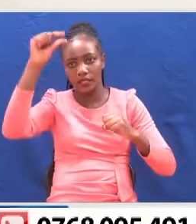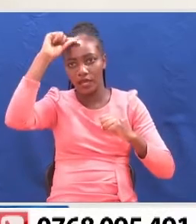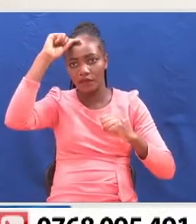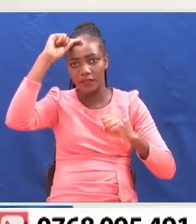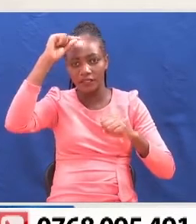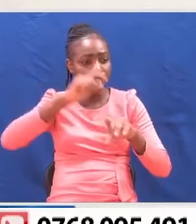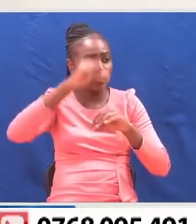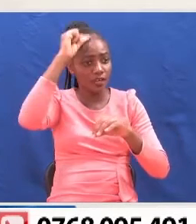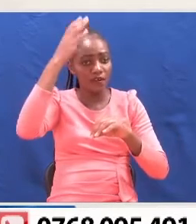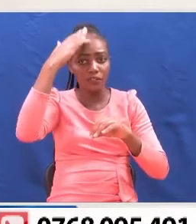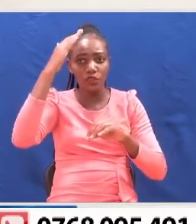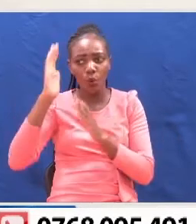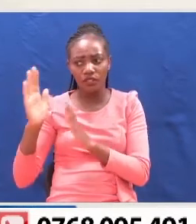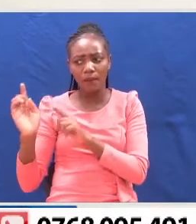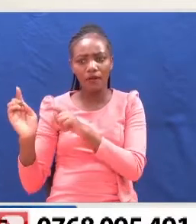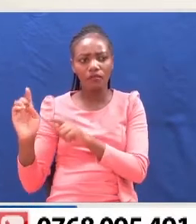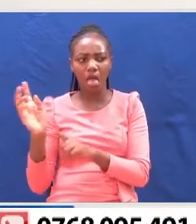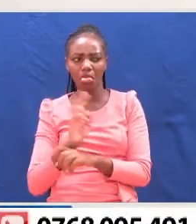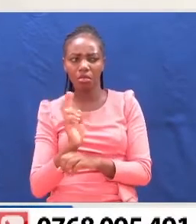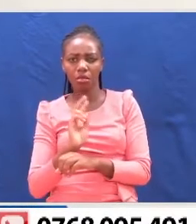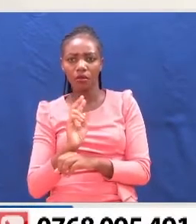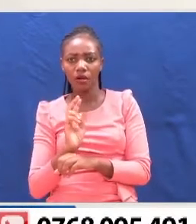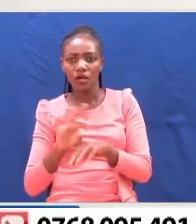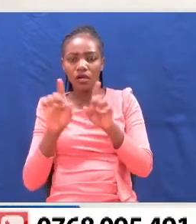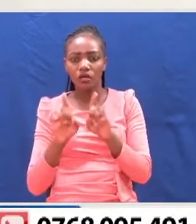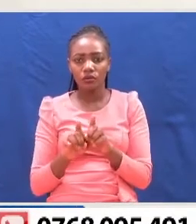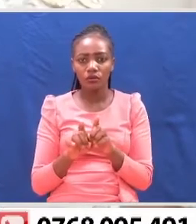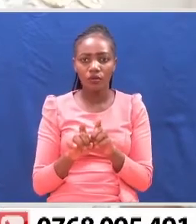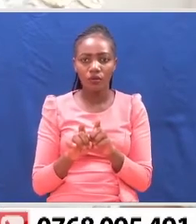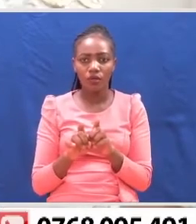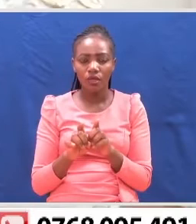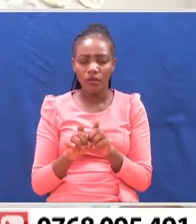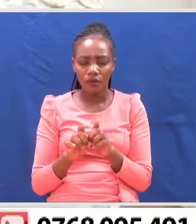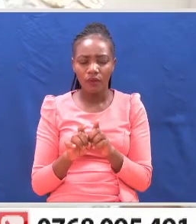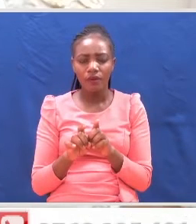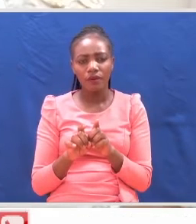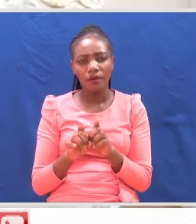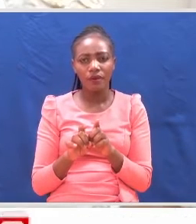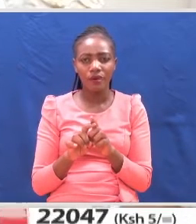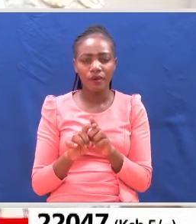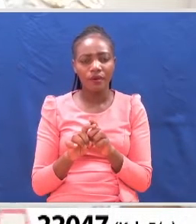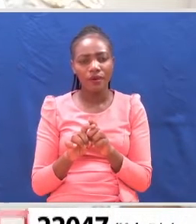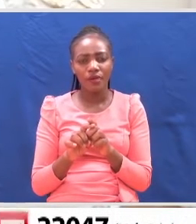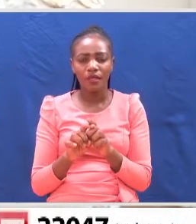anawachunguza. Na sio mara ya kwanza tumekuwa na official opposition. Tumekuwa na official opposition katika Kenya hii kabla ya